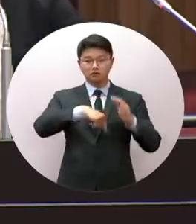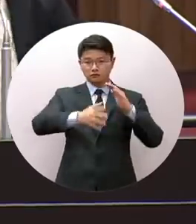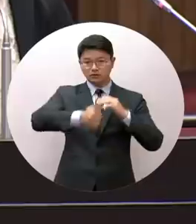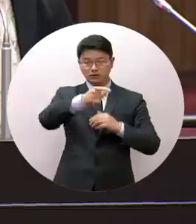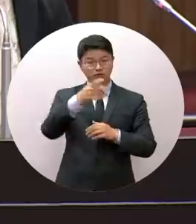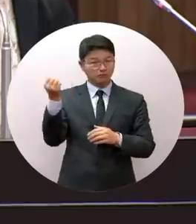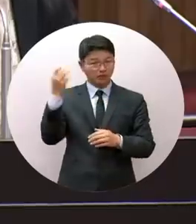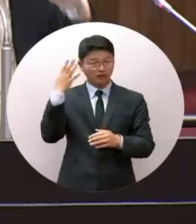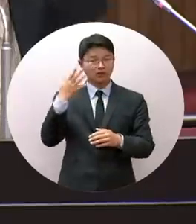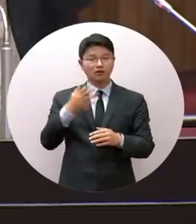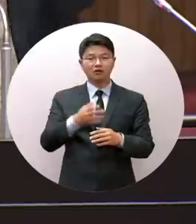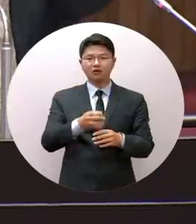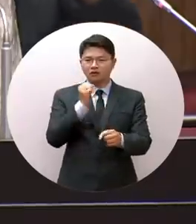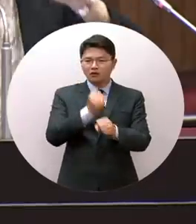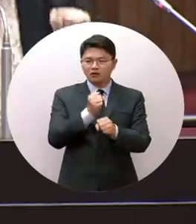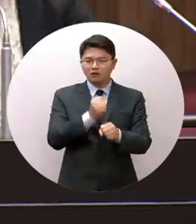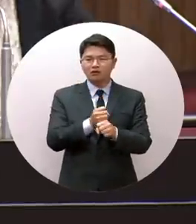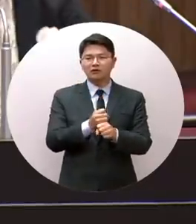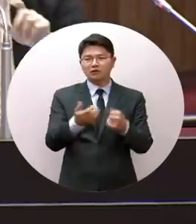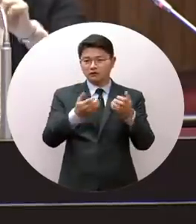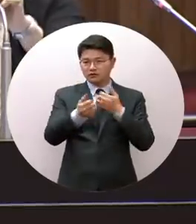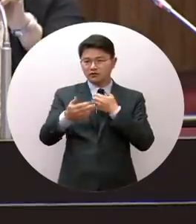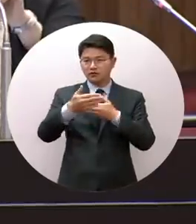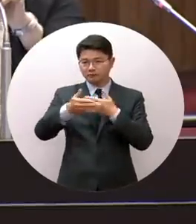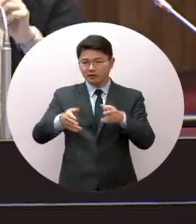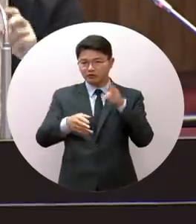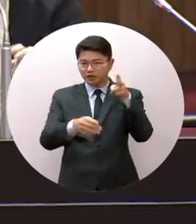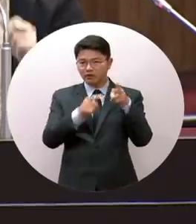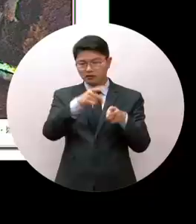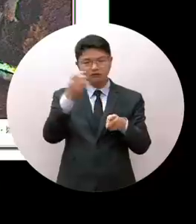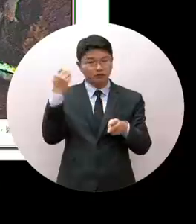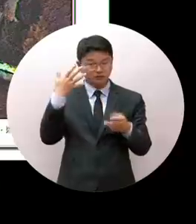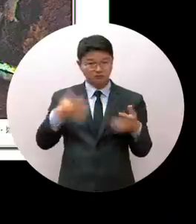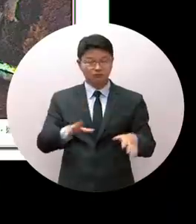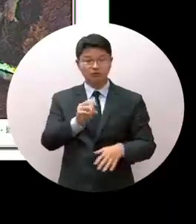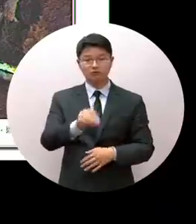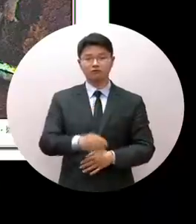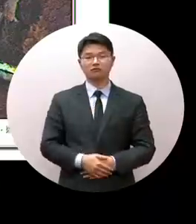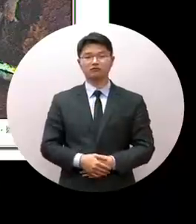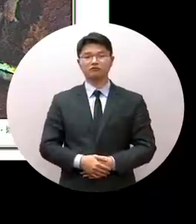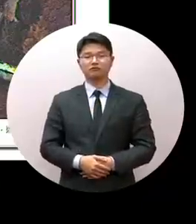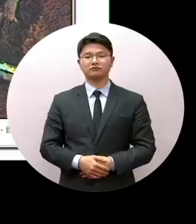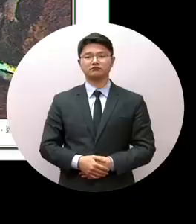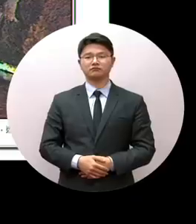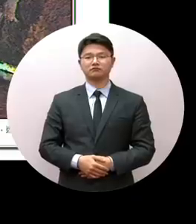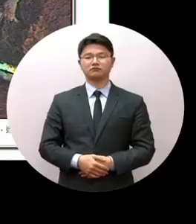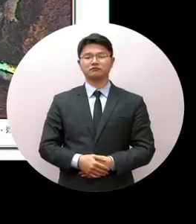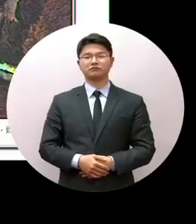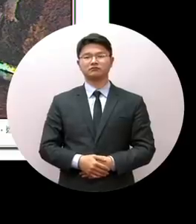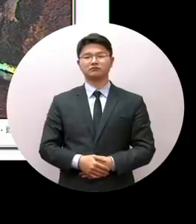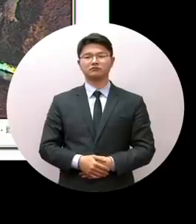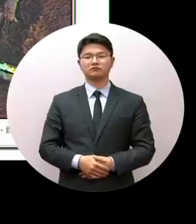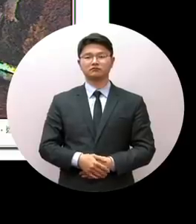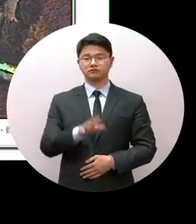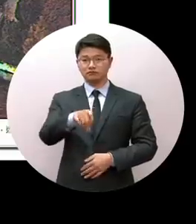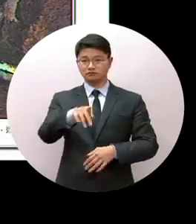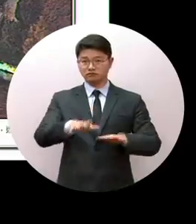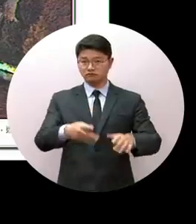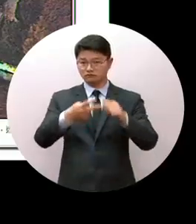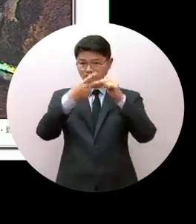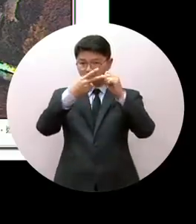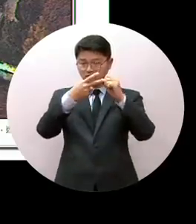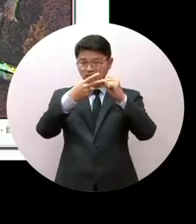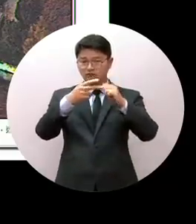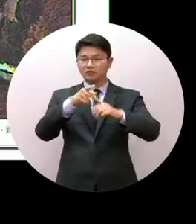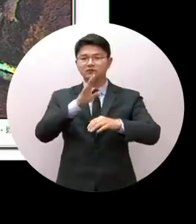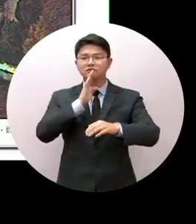拆班”这个字，“拆班”这两个字，你有听过吗？好，好，我这边的第二张简报是从报